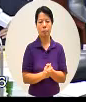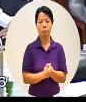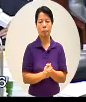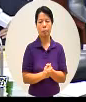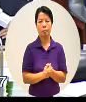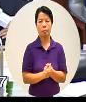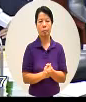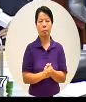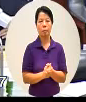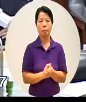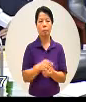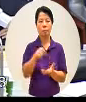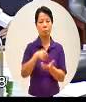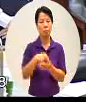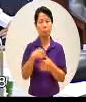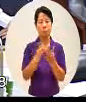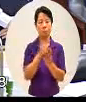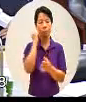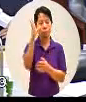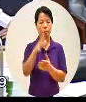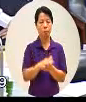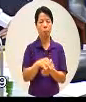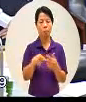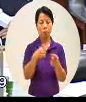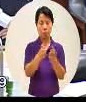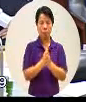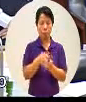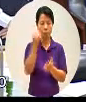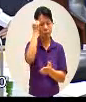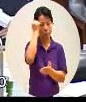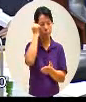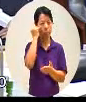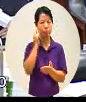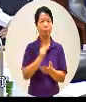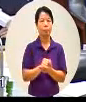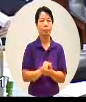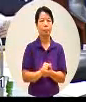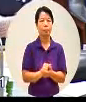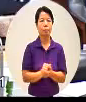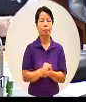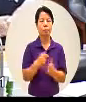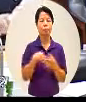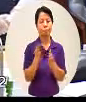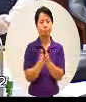还是你写完就忘记，不然你也背起来，写到这好，我要给你学下来。